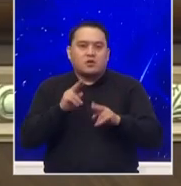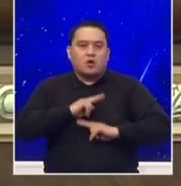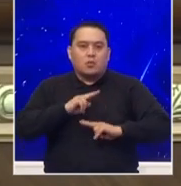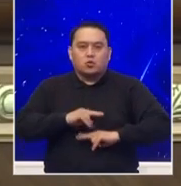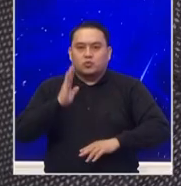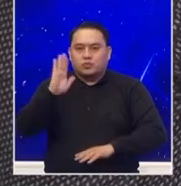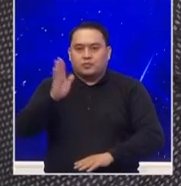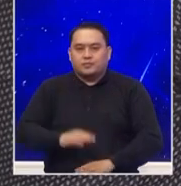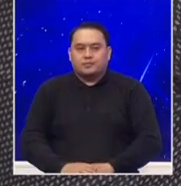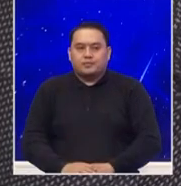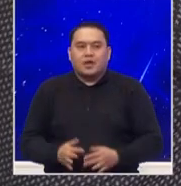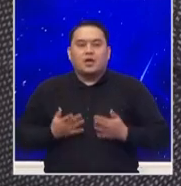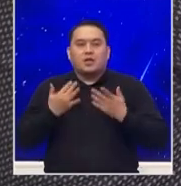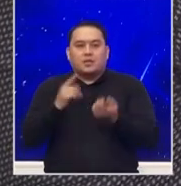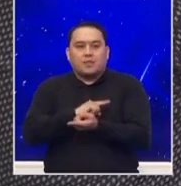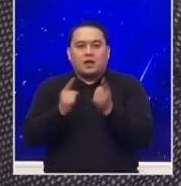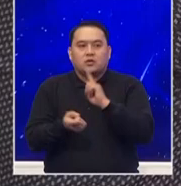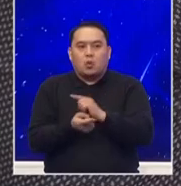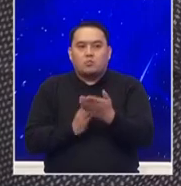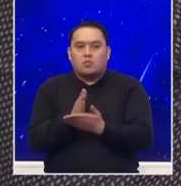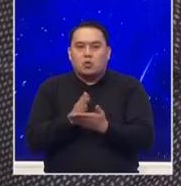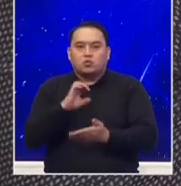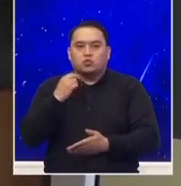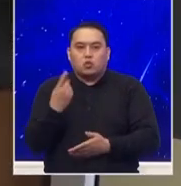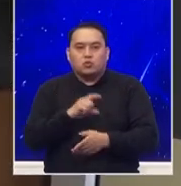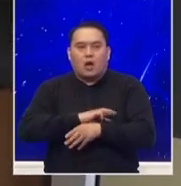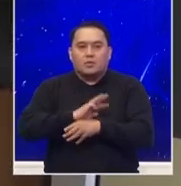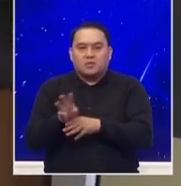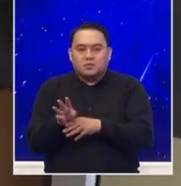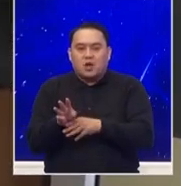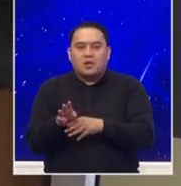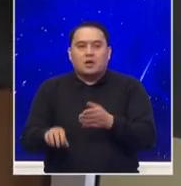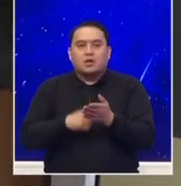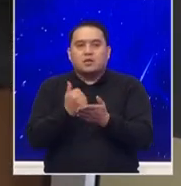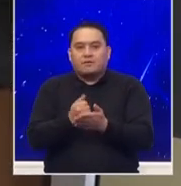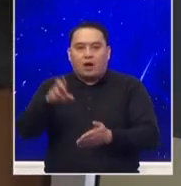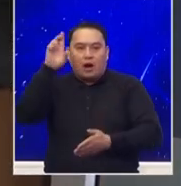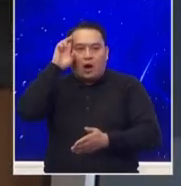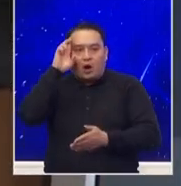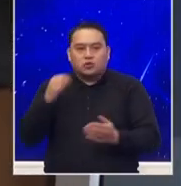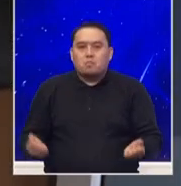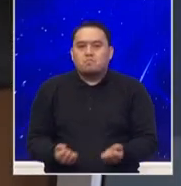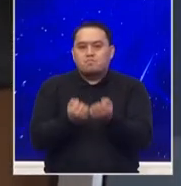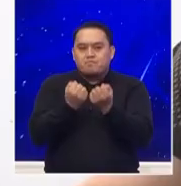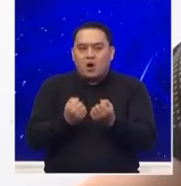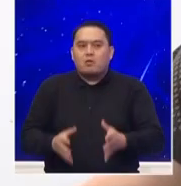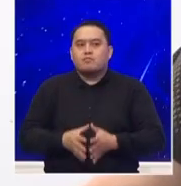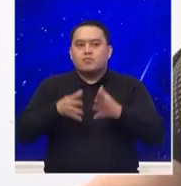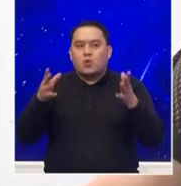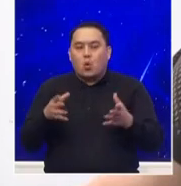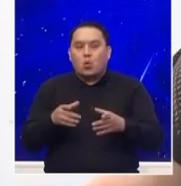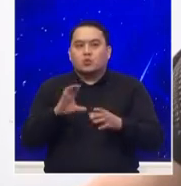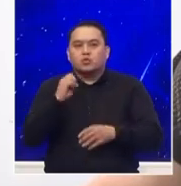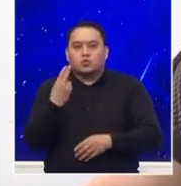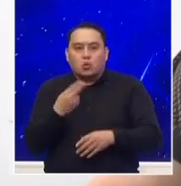необходимые работы. Требует перезагрузки и политика по социальному обеспечению. Приоритетом государства должна быть поддержка наиболее